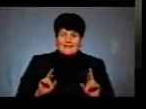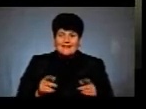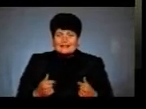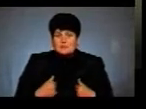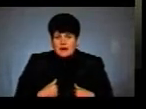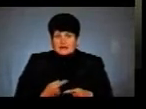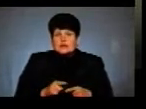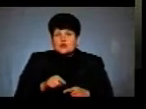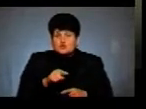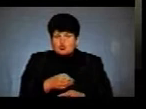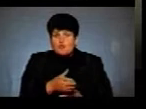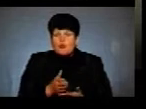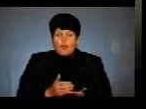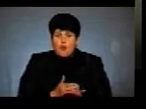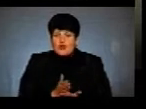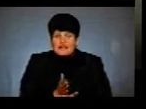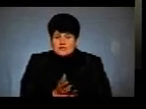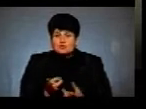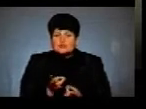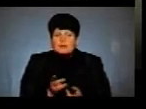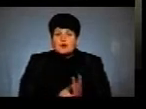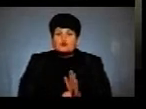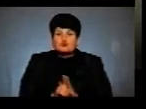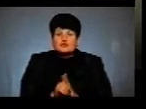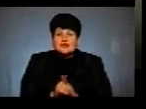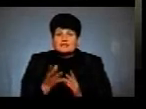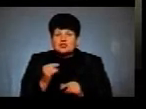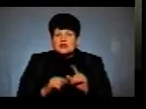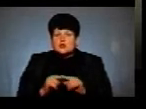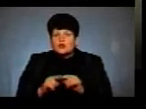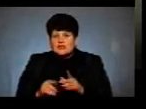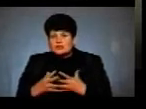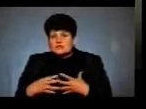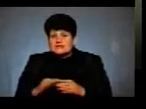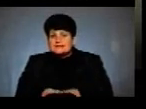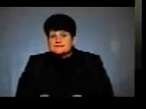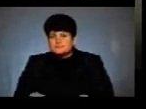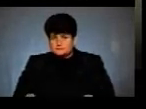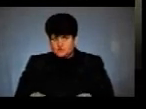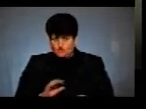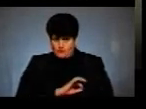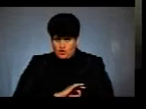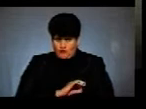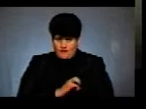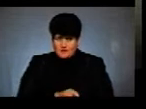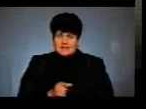політику академічної доброчесності треба розпочинати ще з родинного виховання і з дошкільного виховання. Це